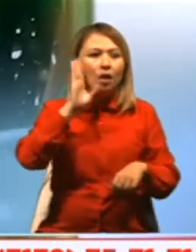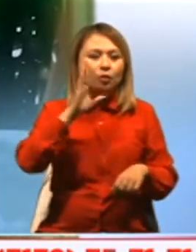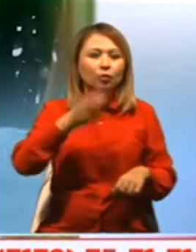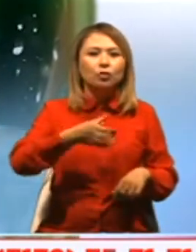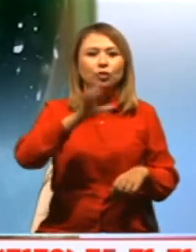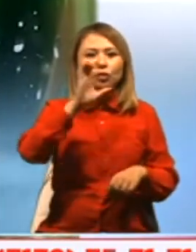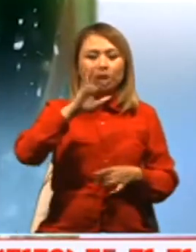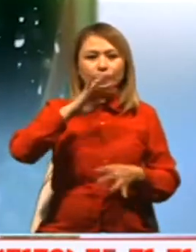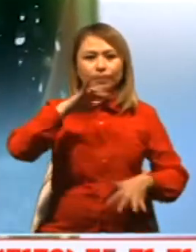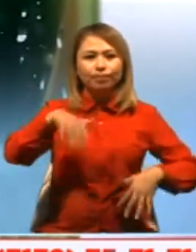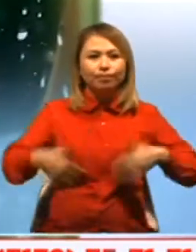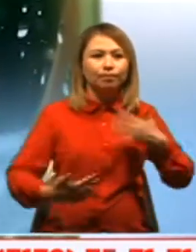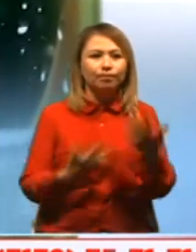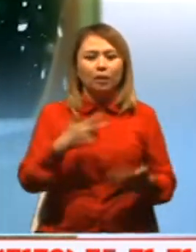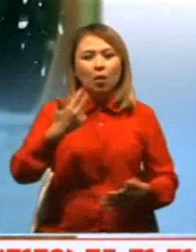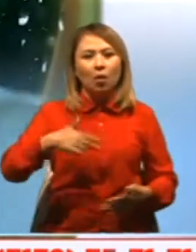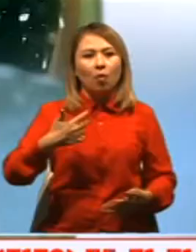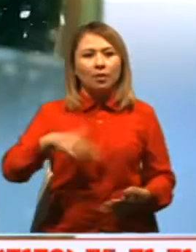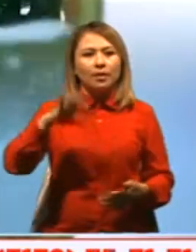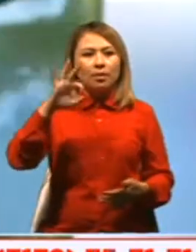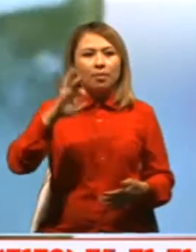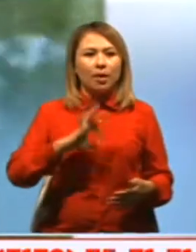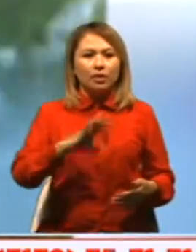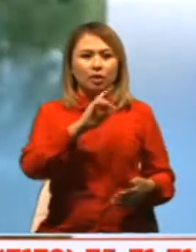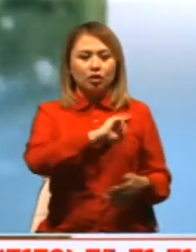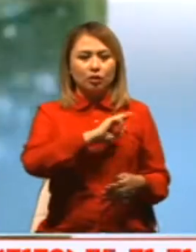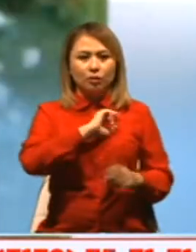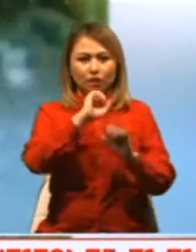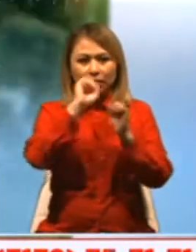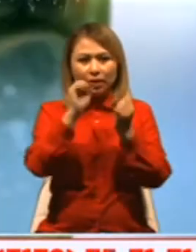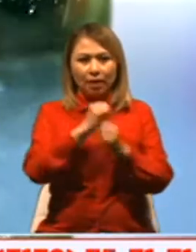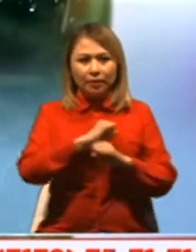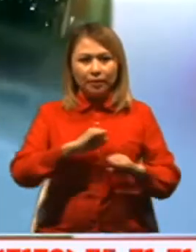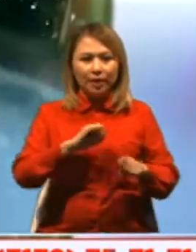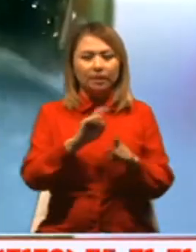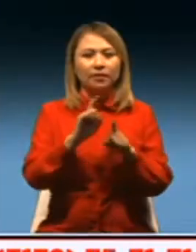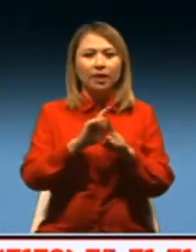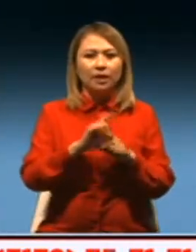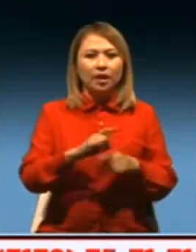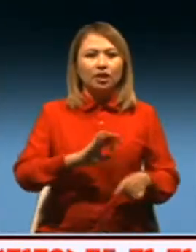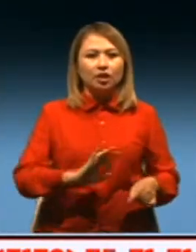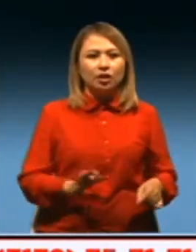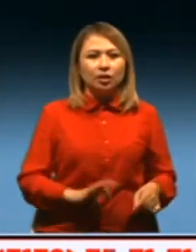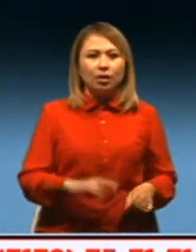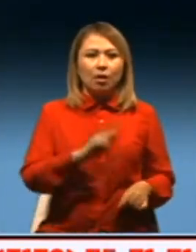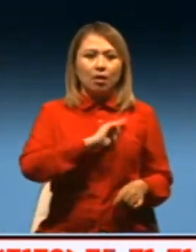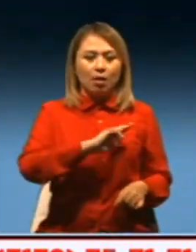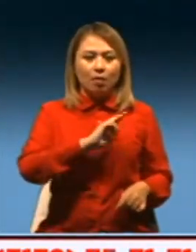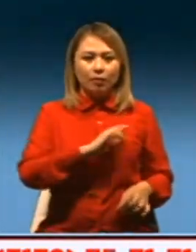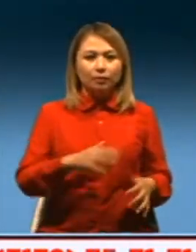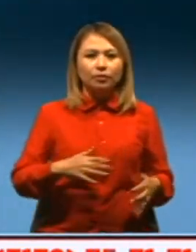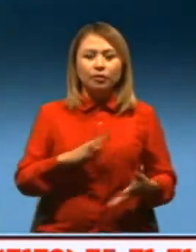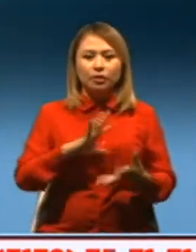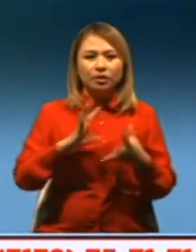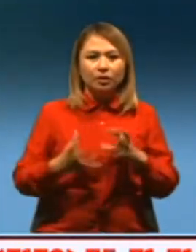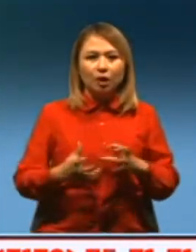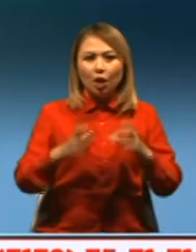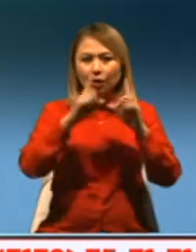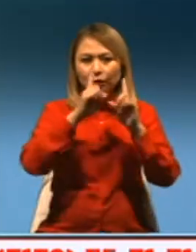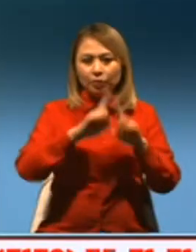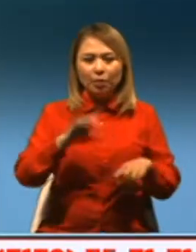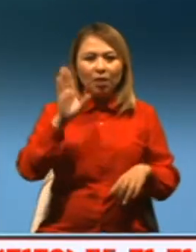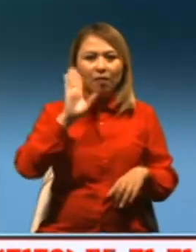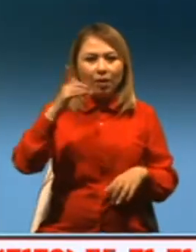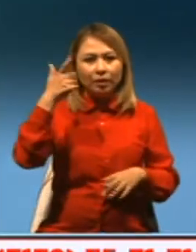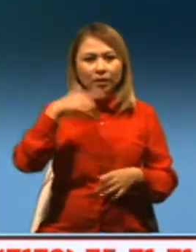зат алмасу процесіңіз 30%-ға дейін жұмыс жасауын жылдамдатады. Ішектің жұмысын жақсартып, іш қатудың алдын алады. Ал су ағзаға